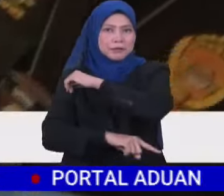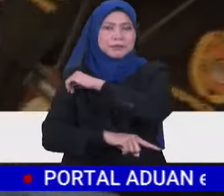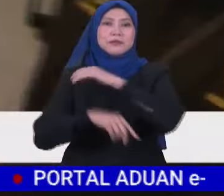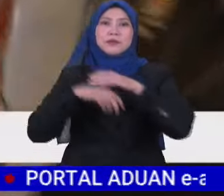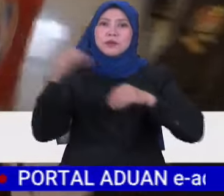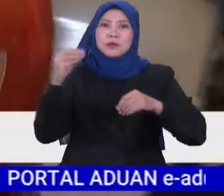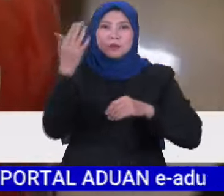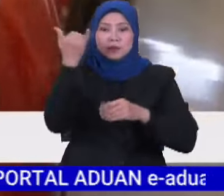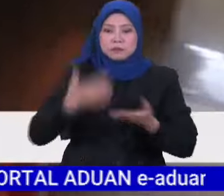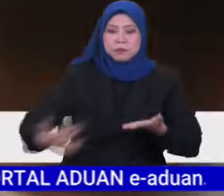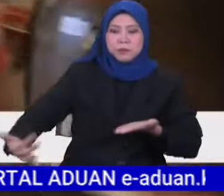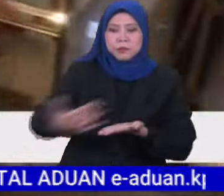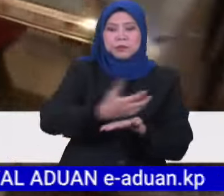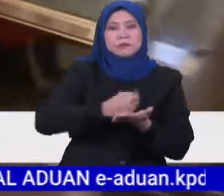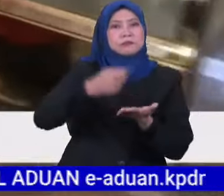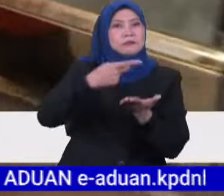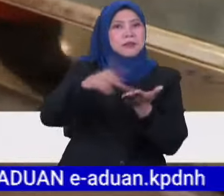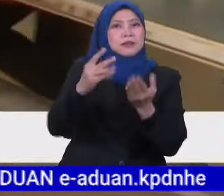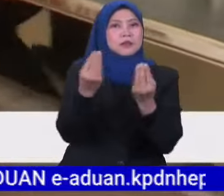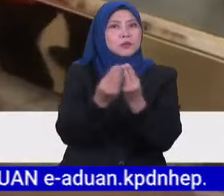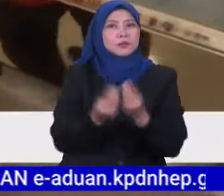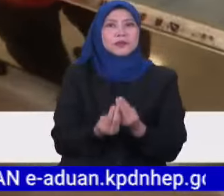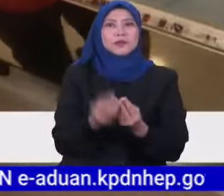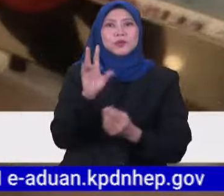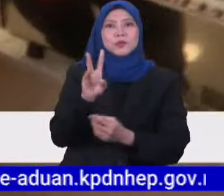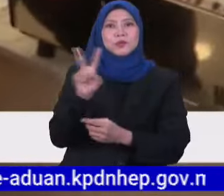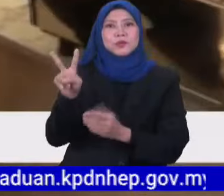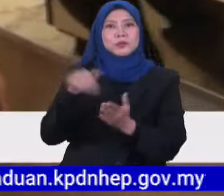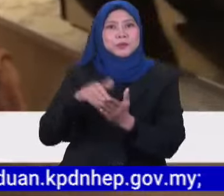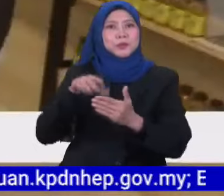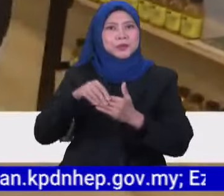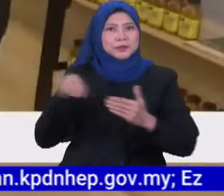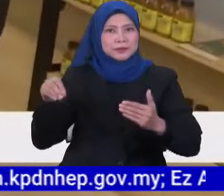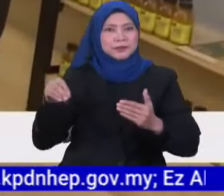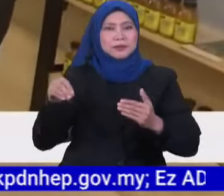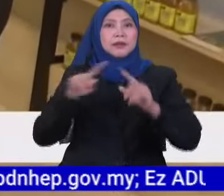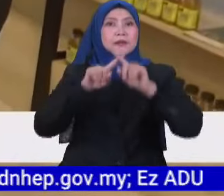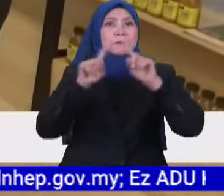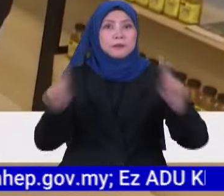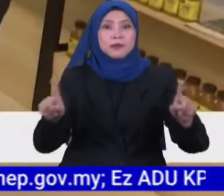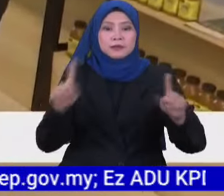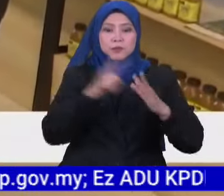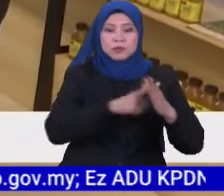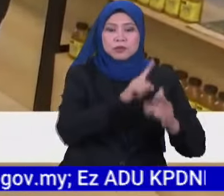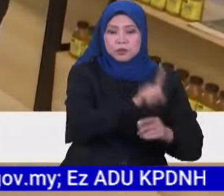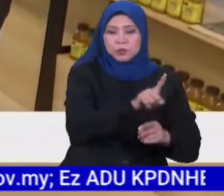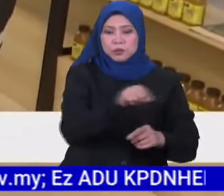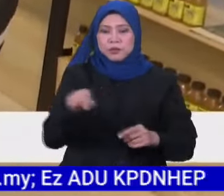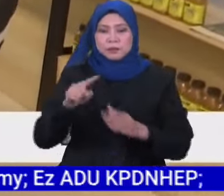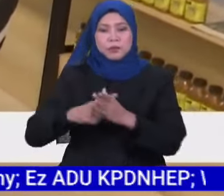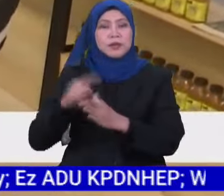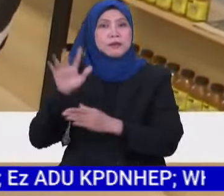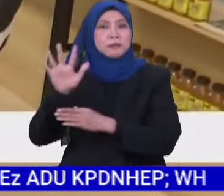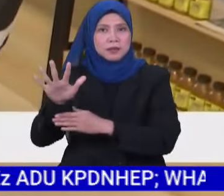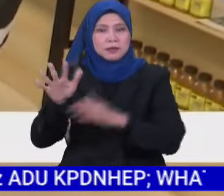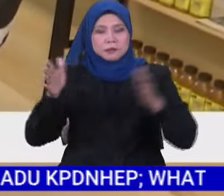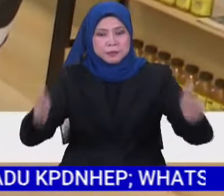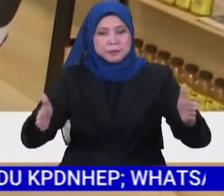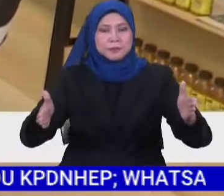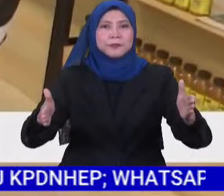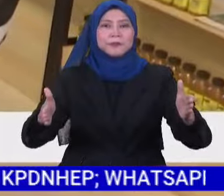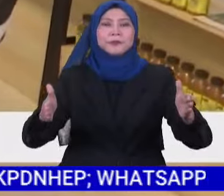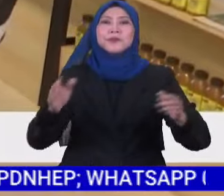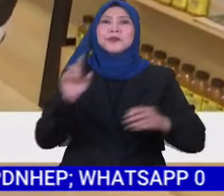dikeluarkan melibatkan kutipan bayaran berjumlah hampir 72.000 Ringgit namun bagi Januari hingga Mei tahun ini saja